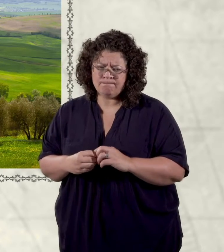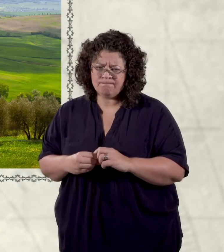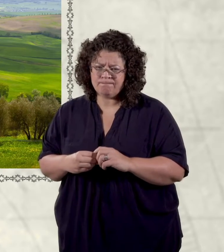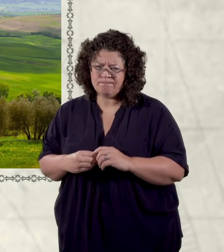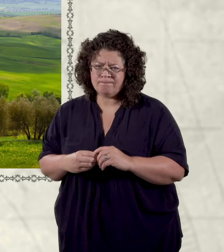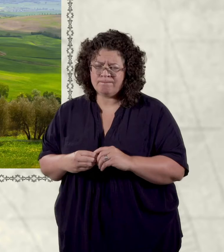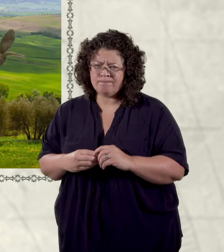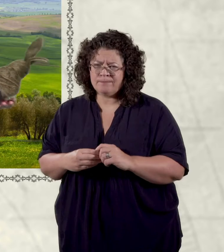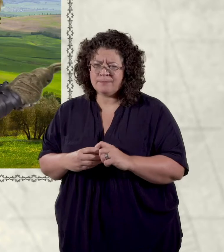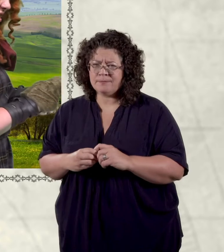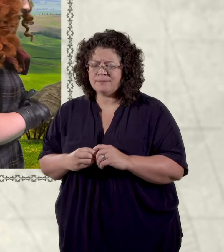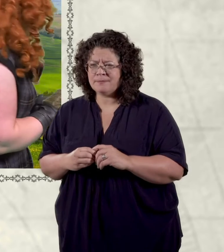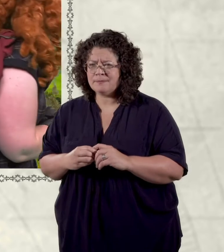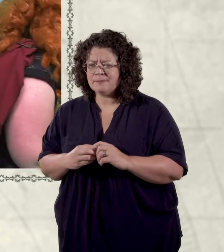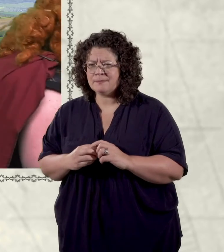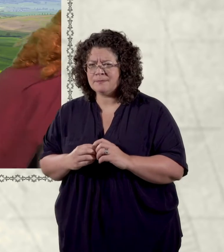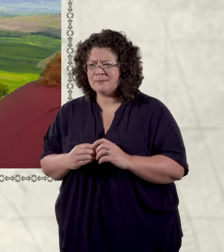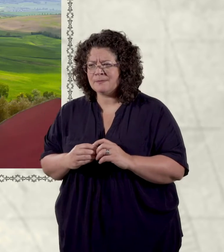Diolch i ti sgwarnog.